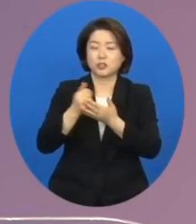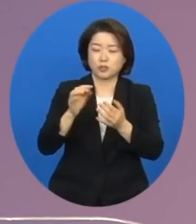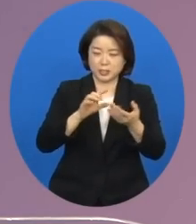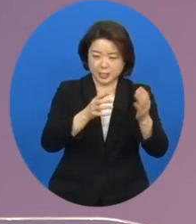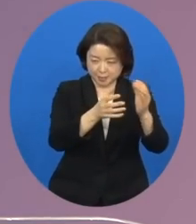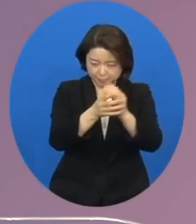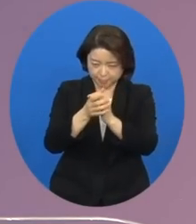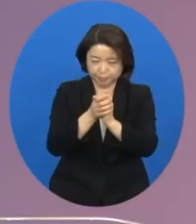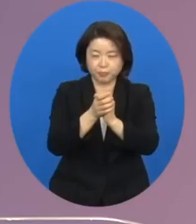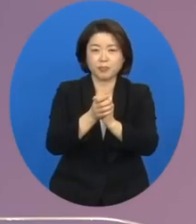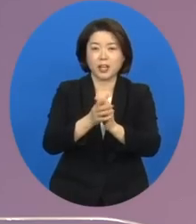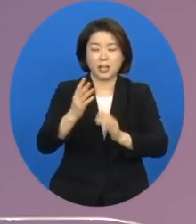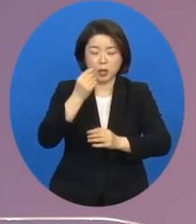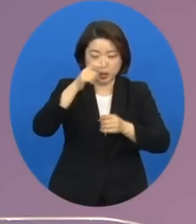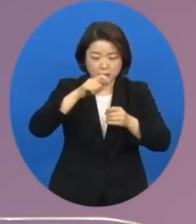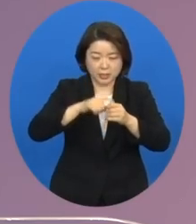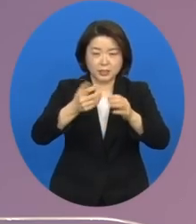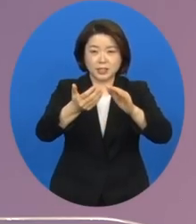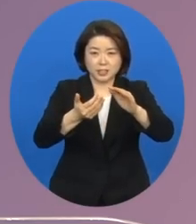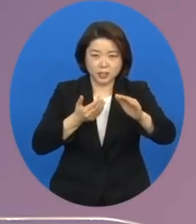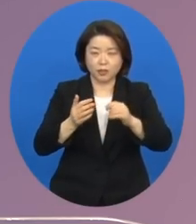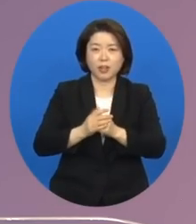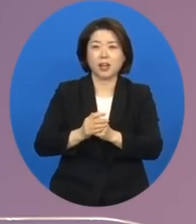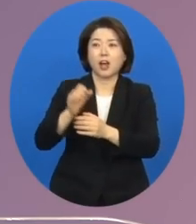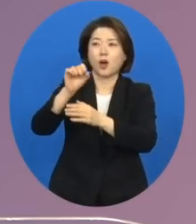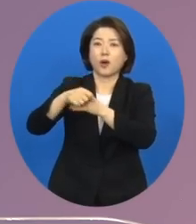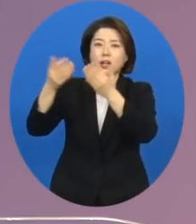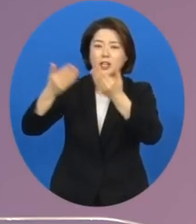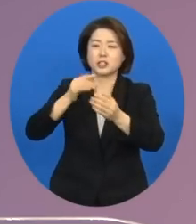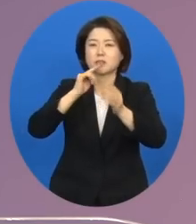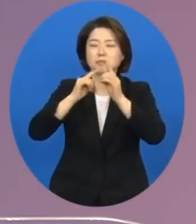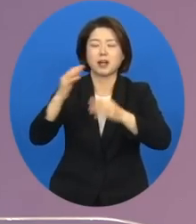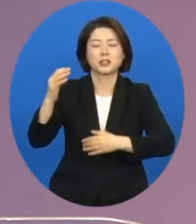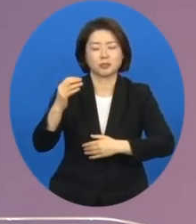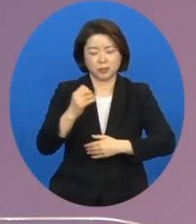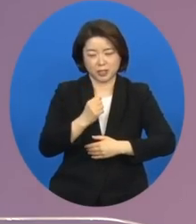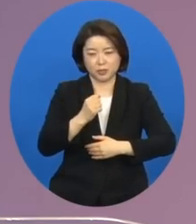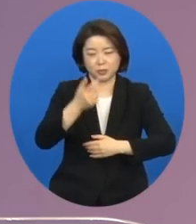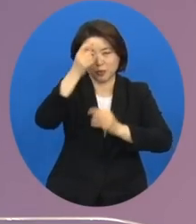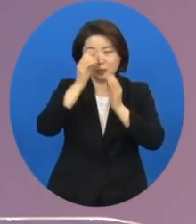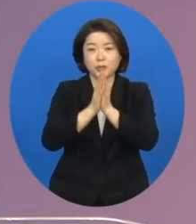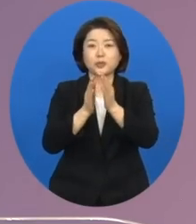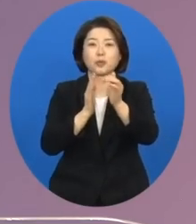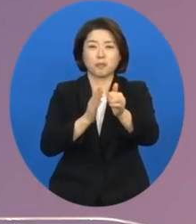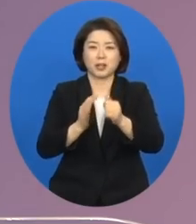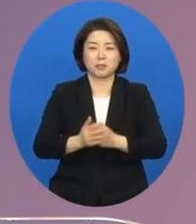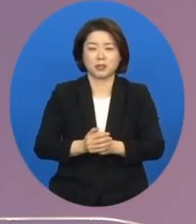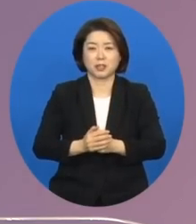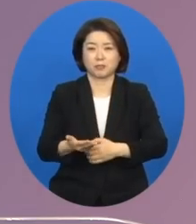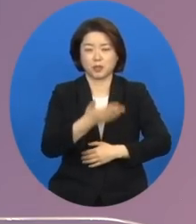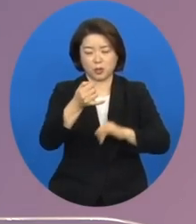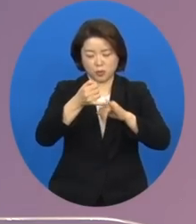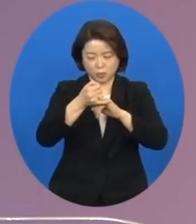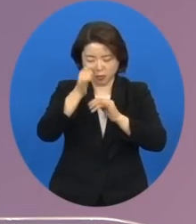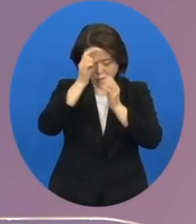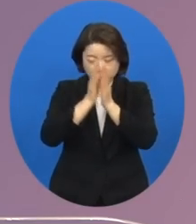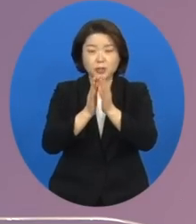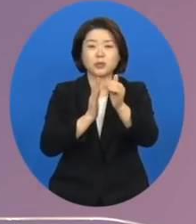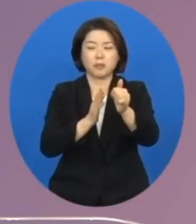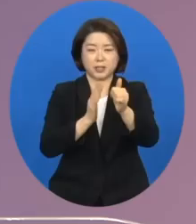연합하는 성찬에 앞서서 우리가 주신 허락하신 말씀 붙잡고 기도하겠는데 여러분 꼭 이렇게 기도해 주세요